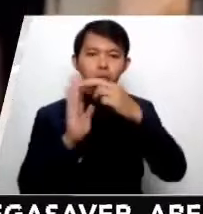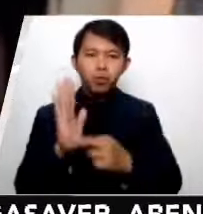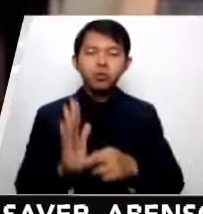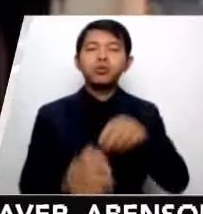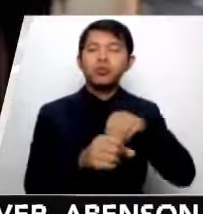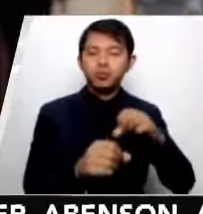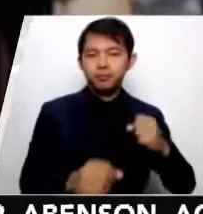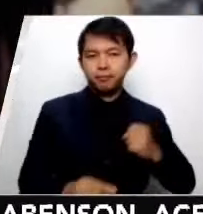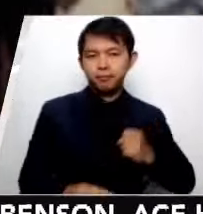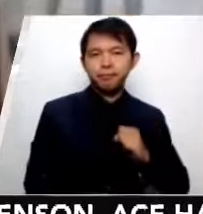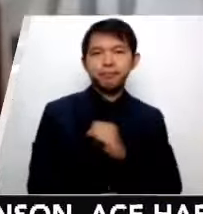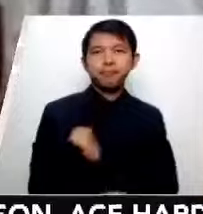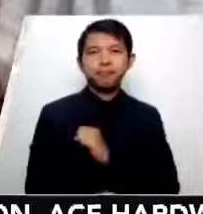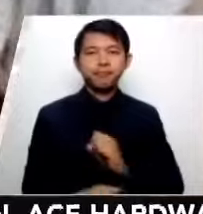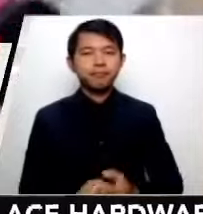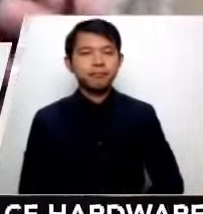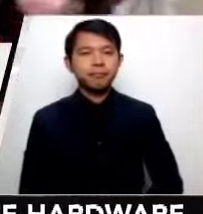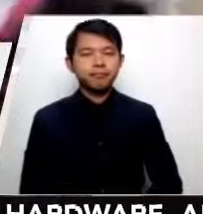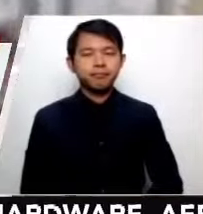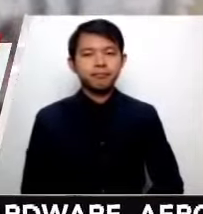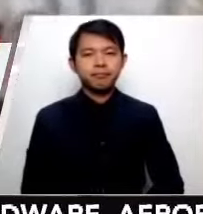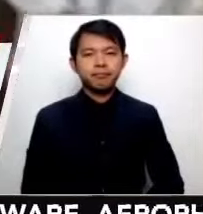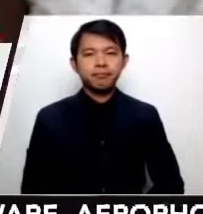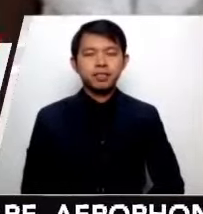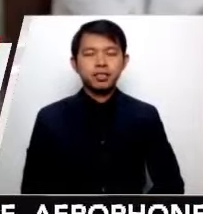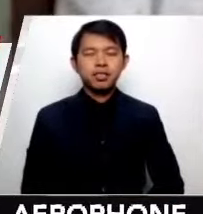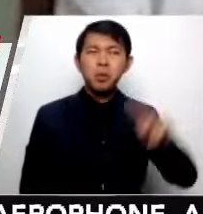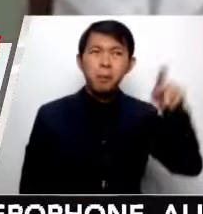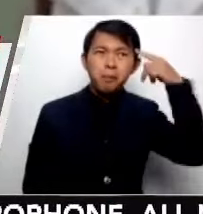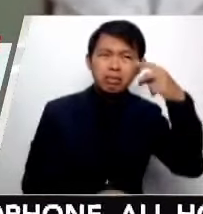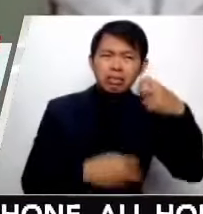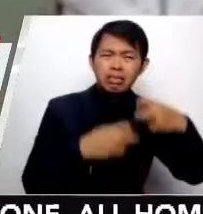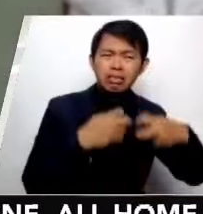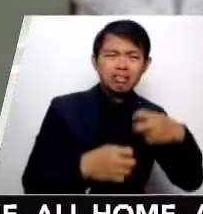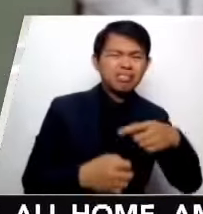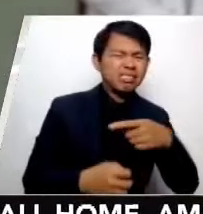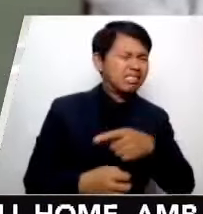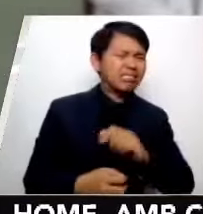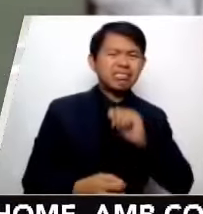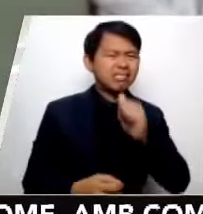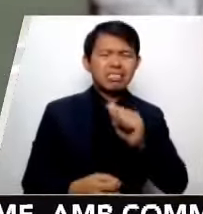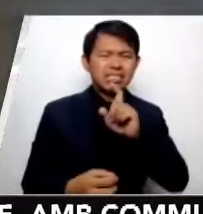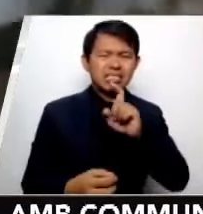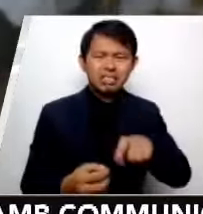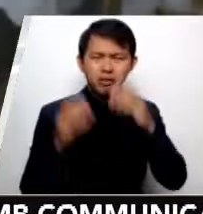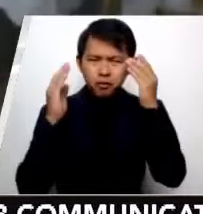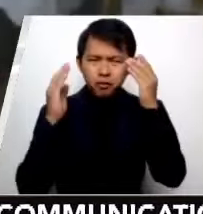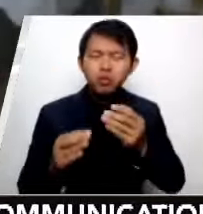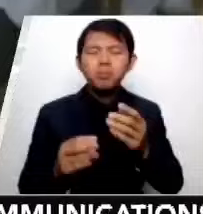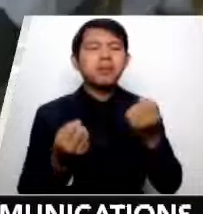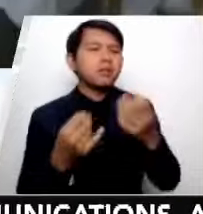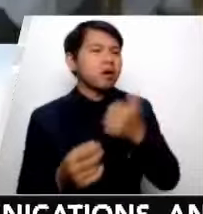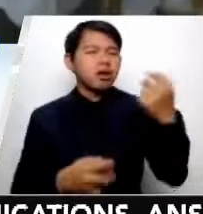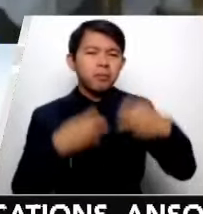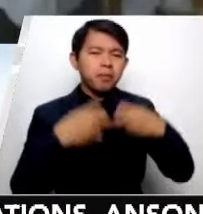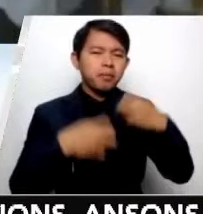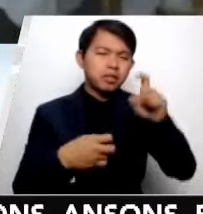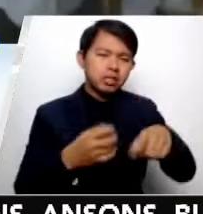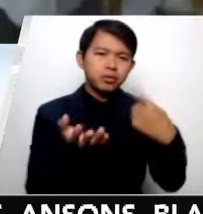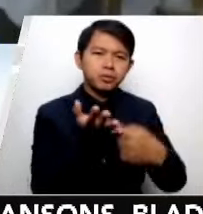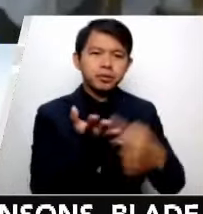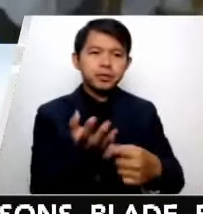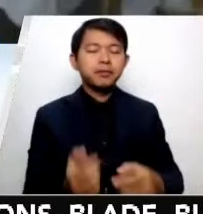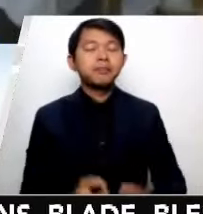nyo ng politik. Political issue na yan. Ang dami natin dapat pag-usapan. Hindi siguro yung ganitong. Tinanggap naman ni Binay ang paghingi